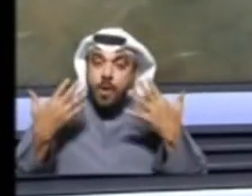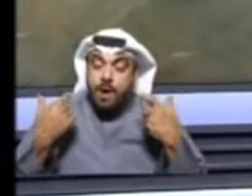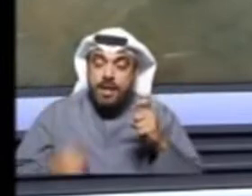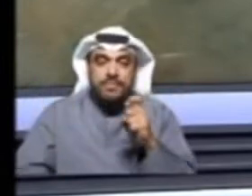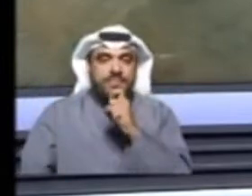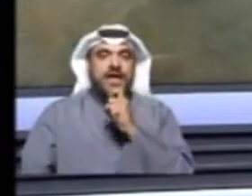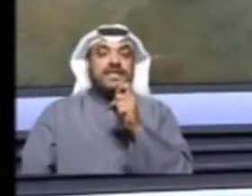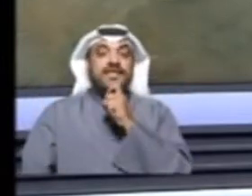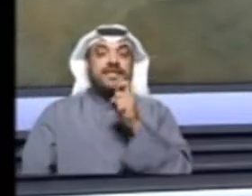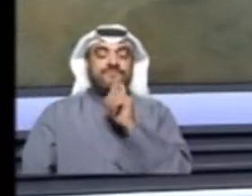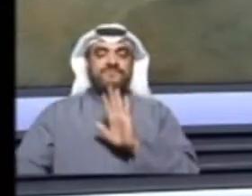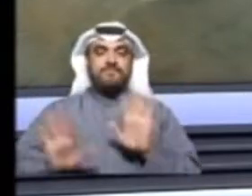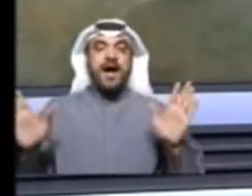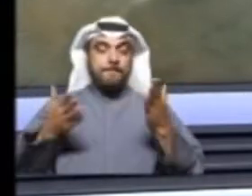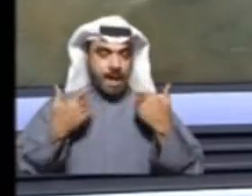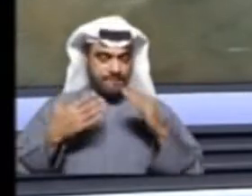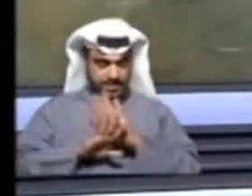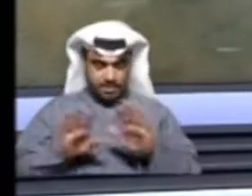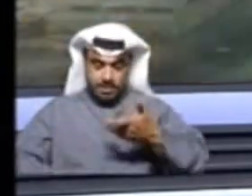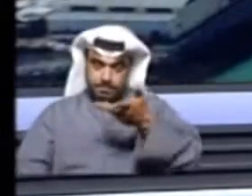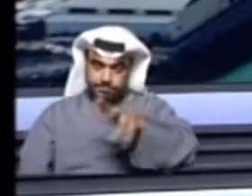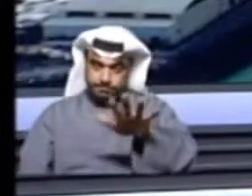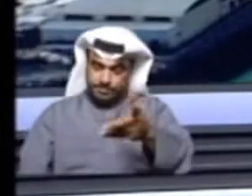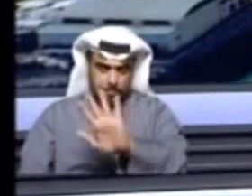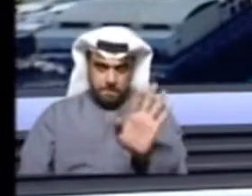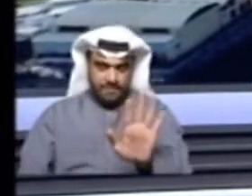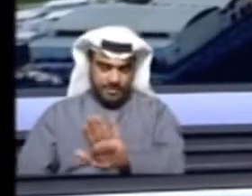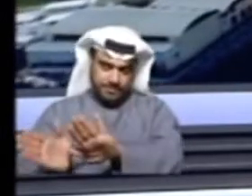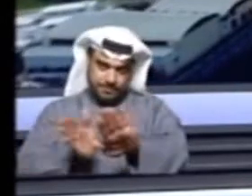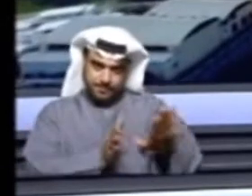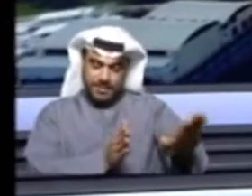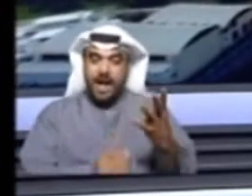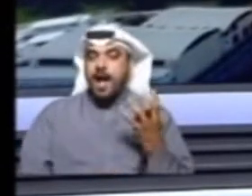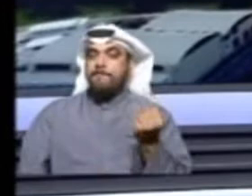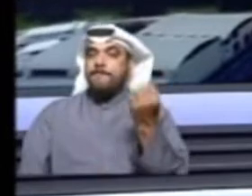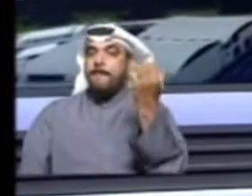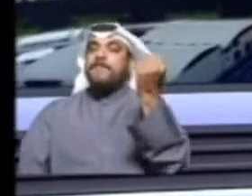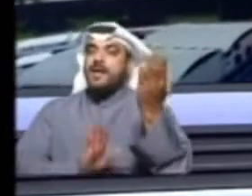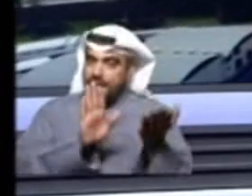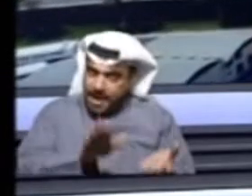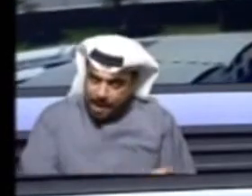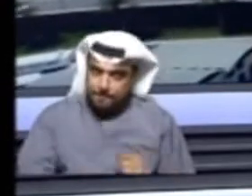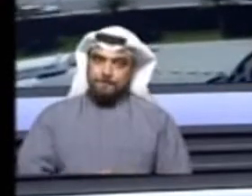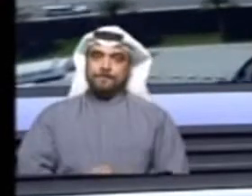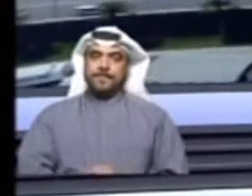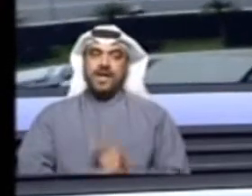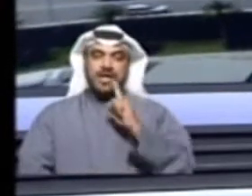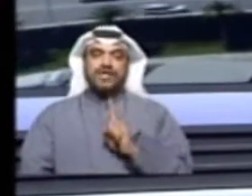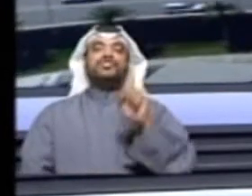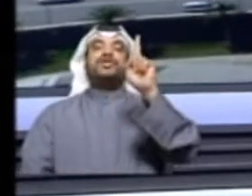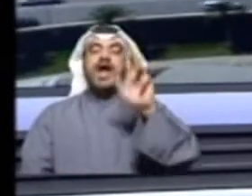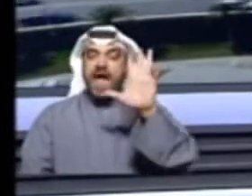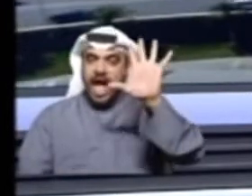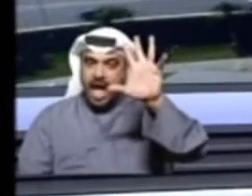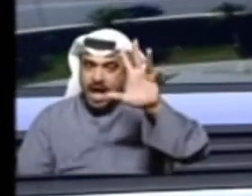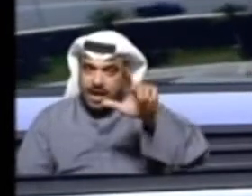شرقية سرعتها ما بين 5 إلى 25 كيلومتر في الساعة. الأجواء البحرية بشكل عام خلال 24 ساعة القادمة بمشيئة